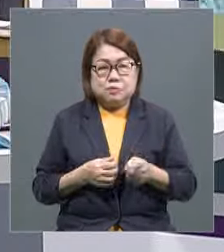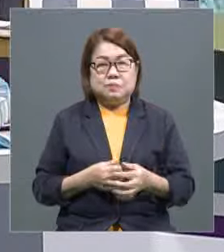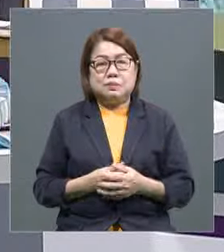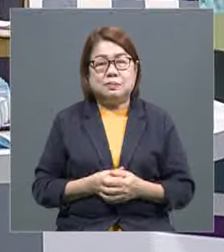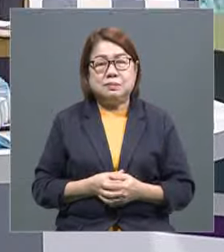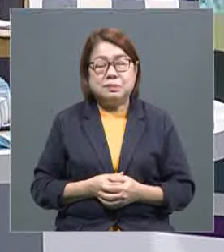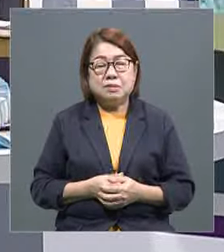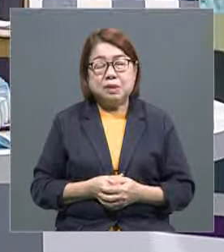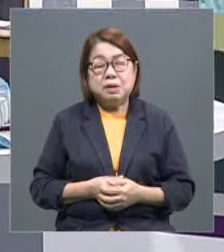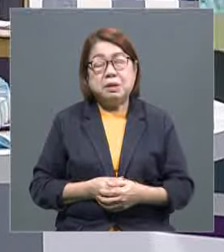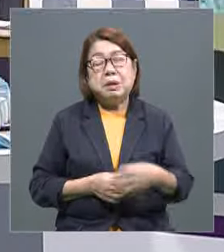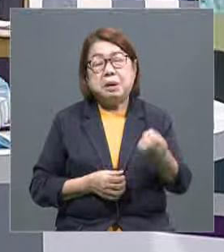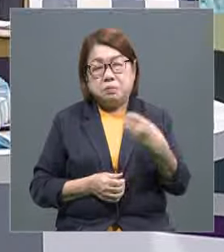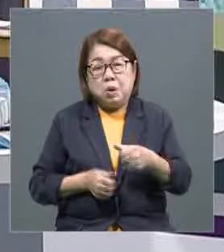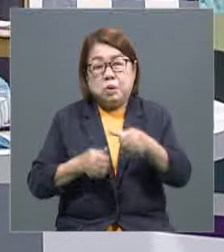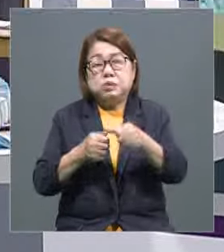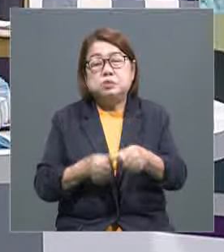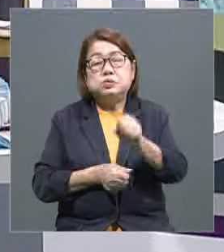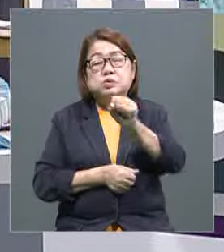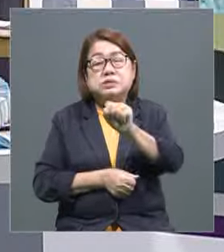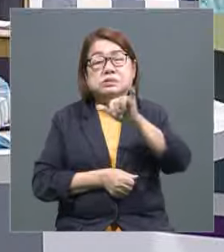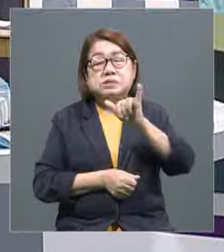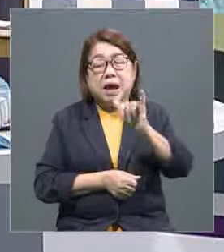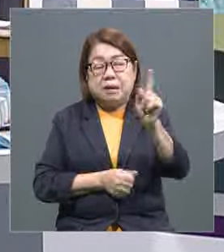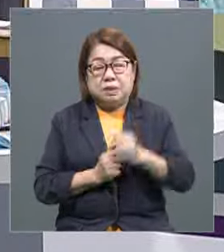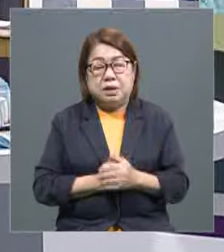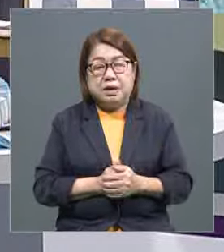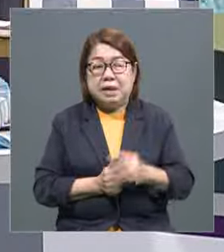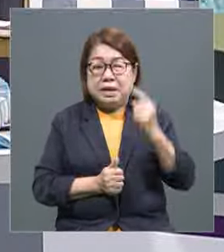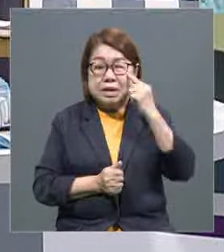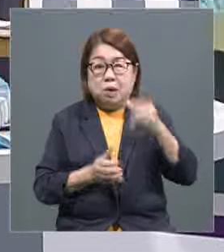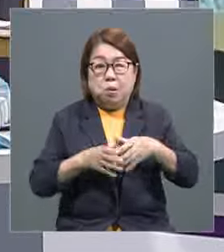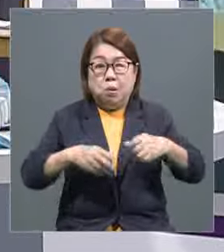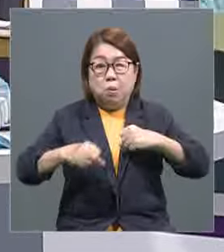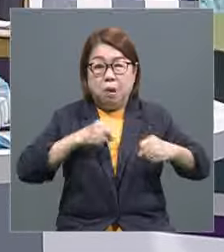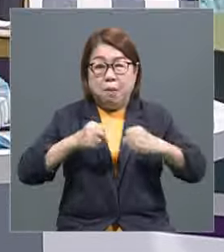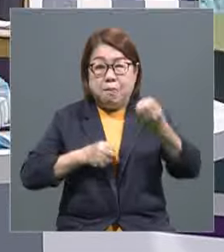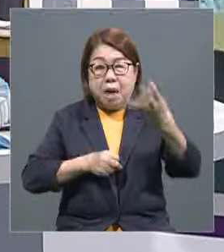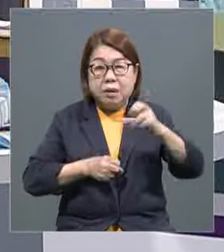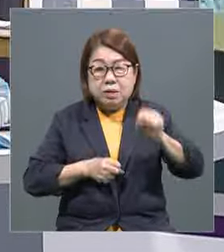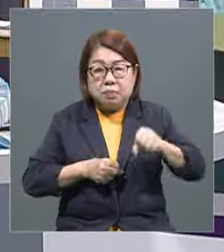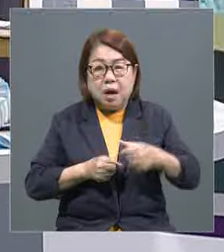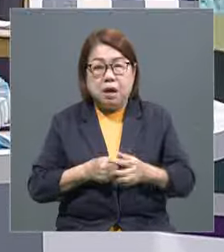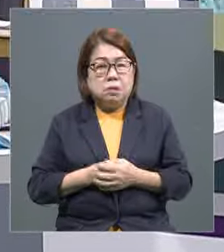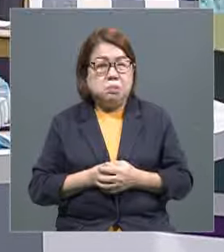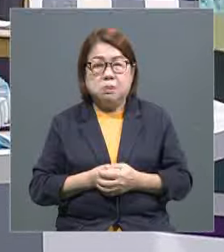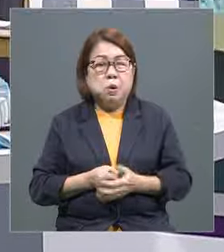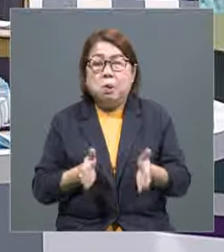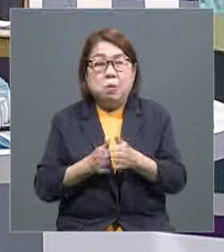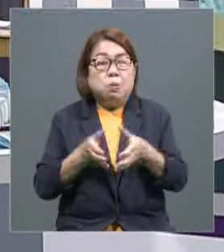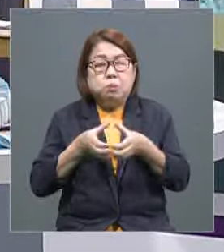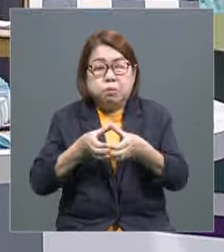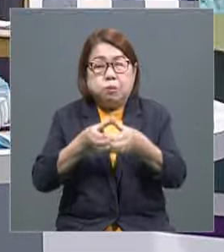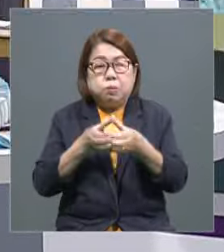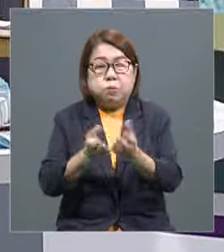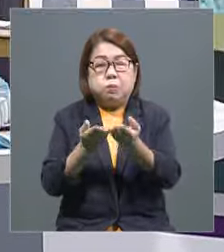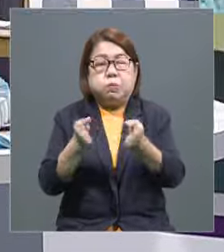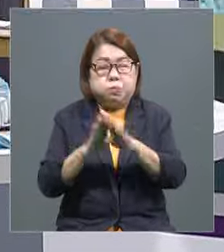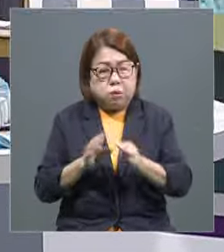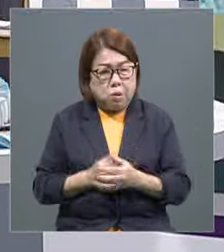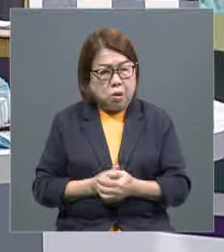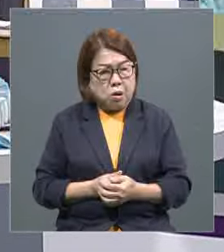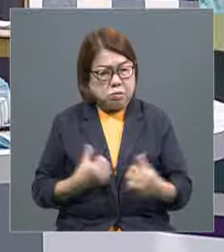เขาบอกว่าจุดนี้เนี่ยเป็นจุดที่คนจะคิดว่าวัยรุ่นจะมาเยอะแต่ความจริงแล้วเนี่ยมากันแบบทั้งครอบครัวเลยนะเขาบอกว่าเป็นสงกรานต์สีข